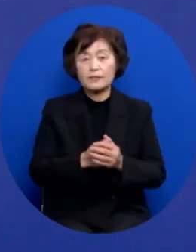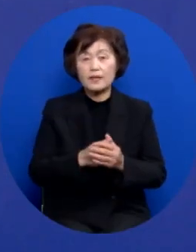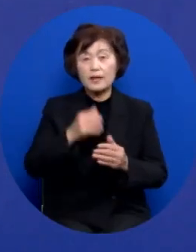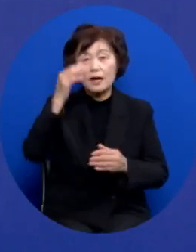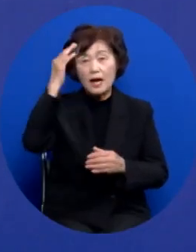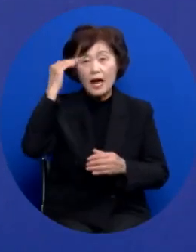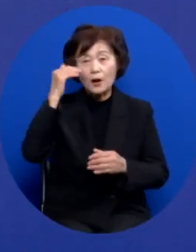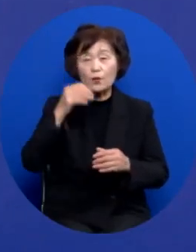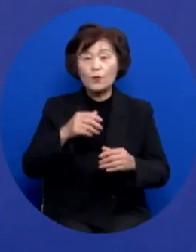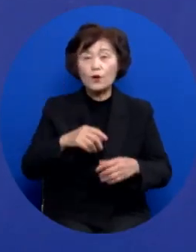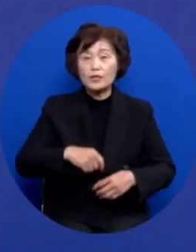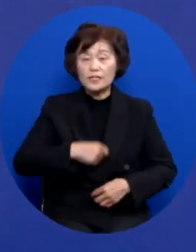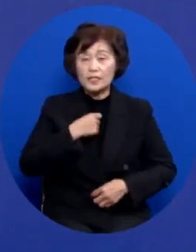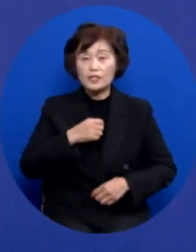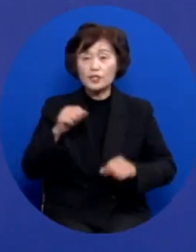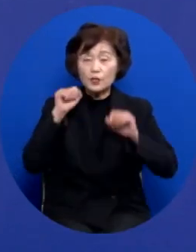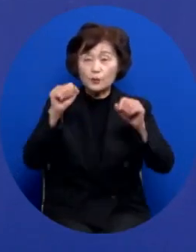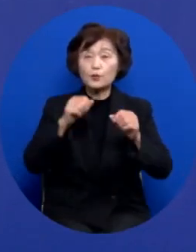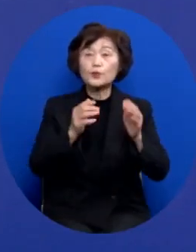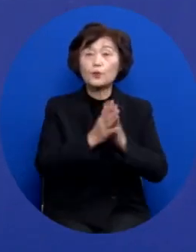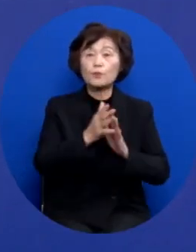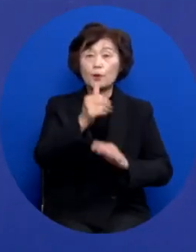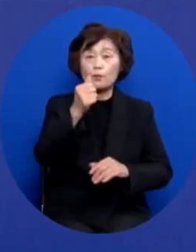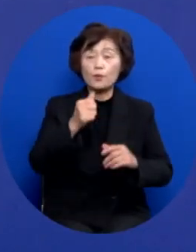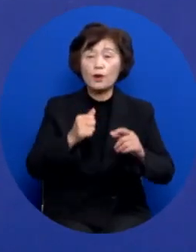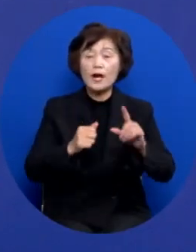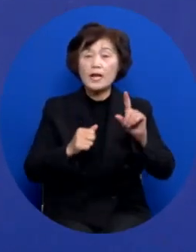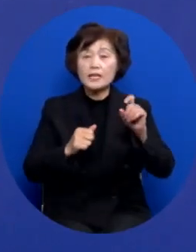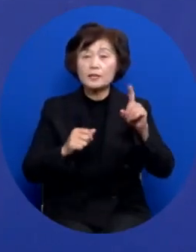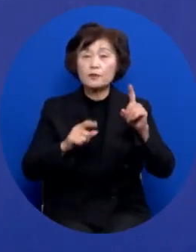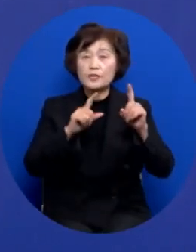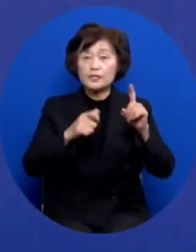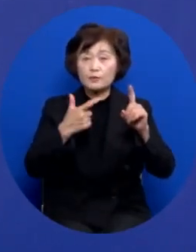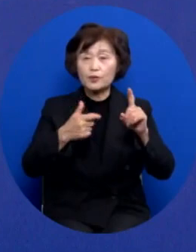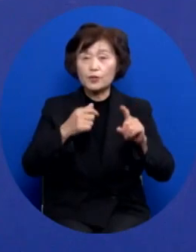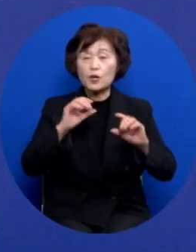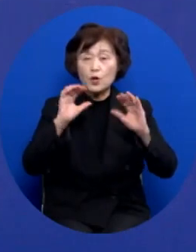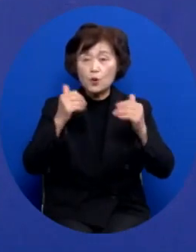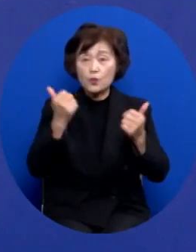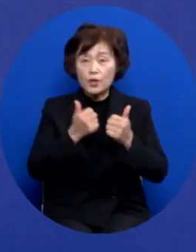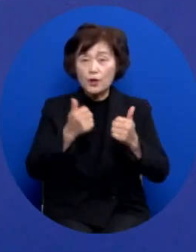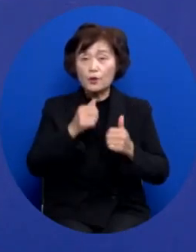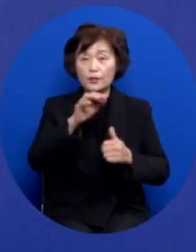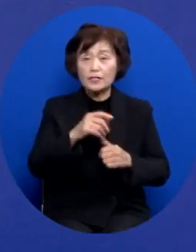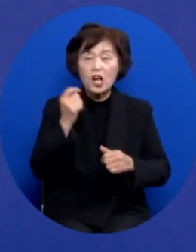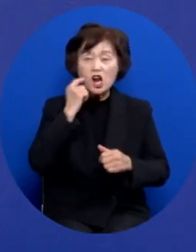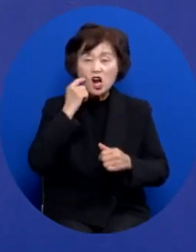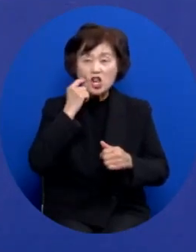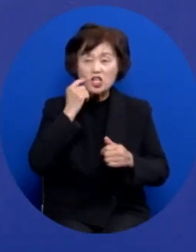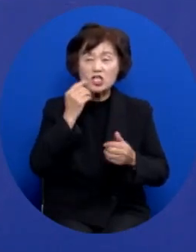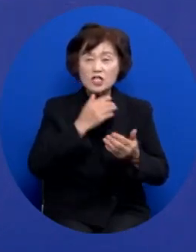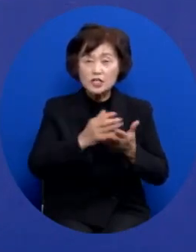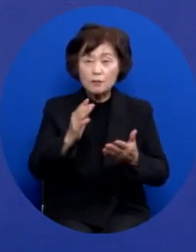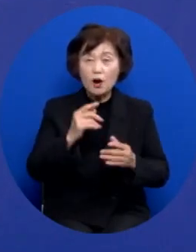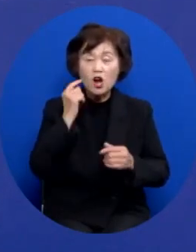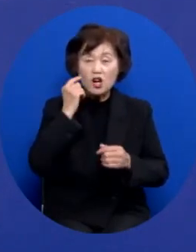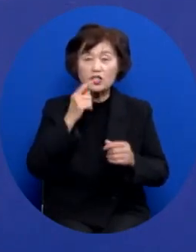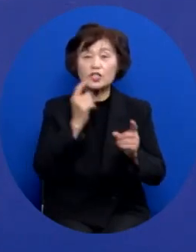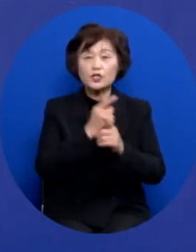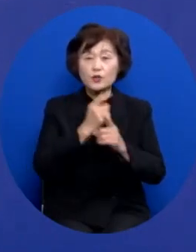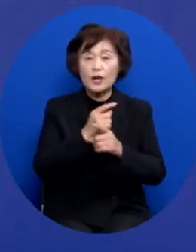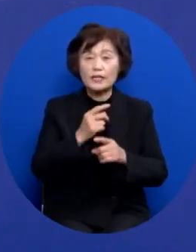한국 정직 운동본부가 16일 국회의원 회관에서 거짓을 처방하고 거짓을 치유하는 2023 정직